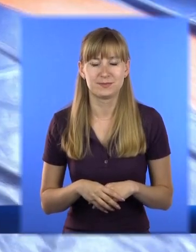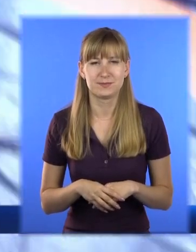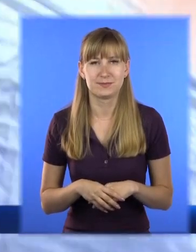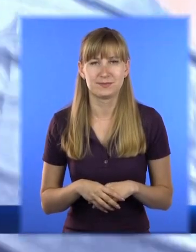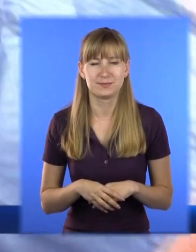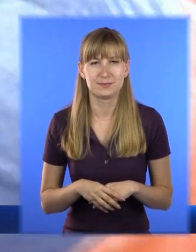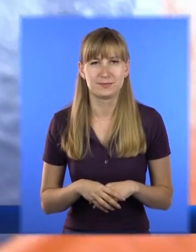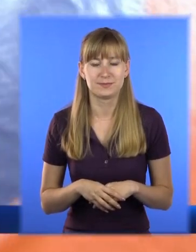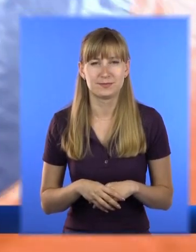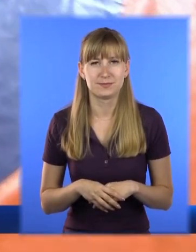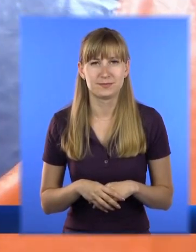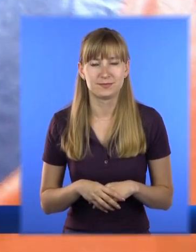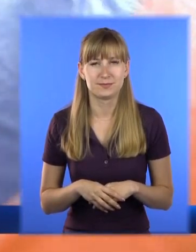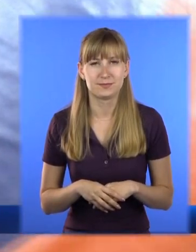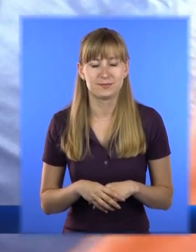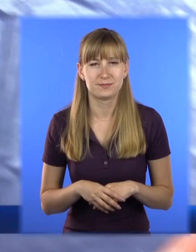Настя.